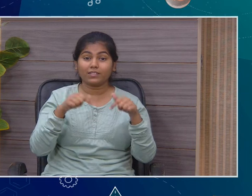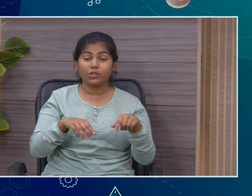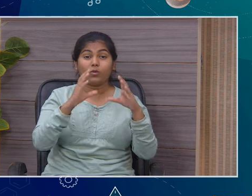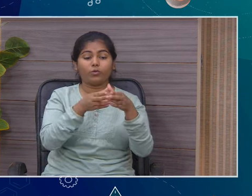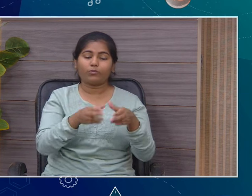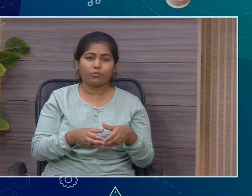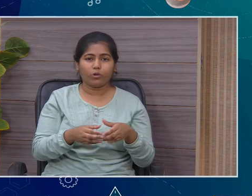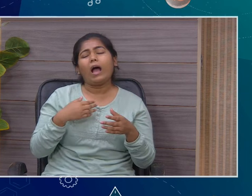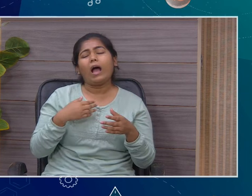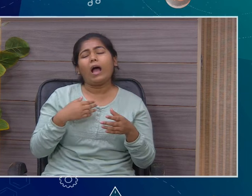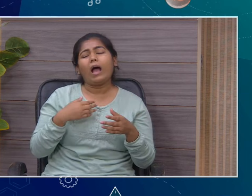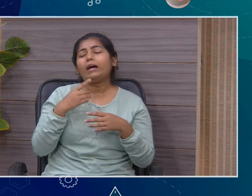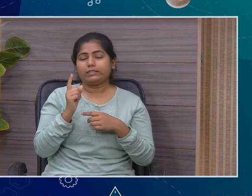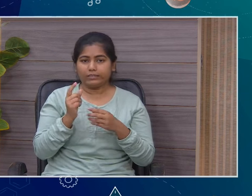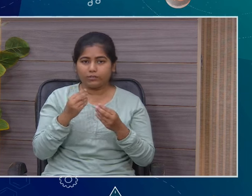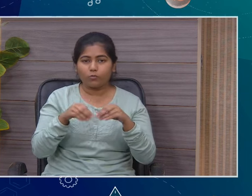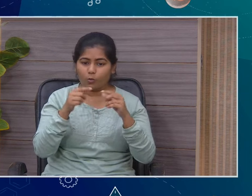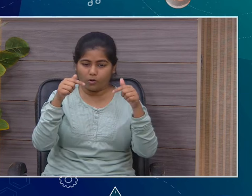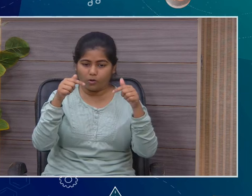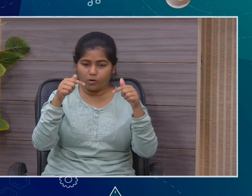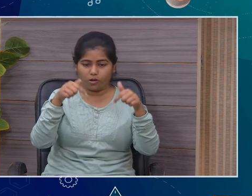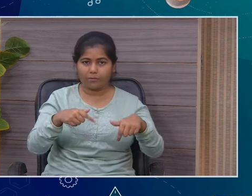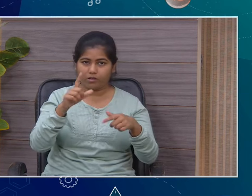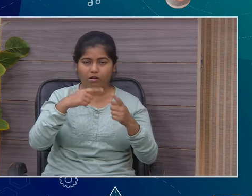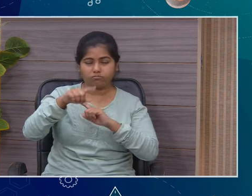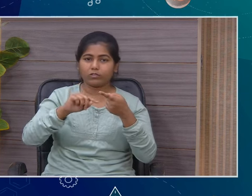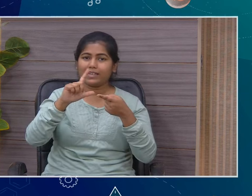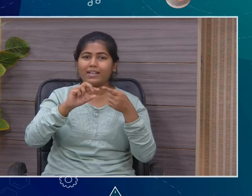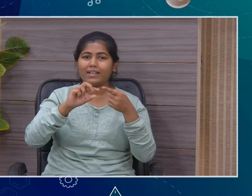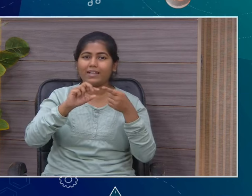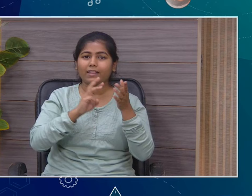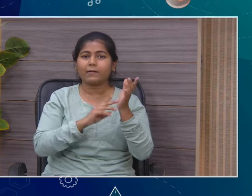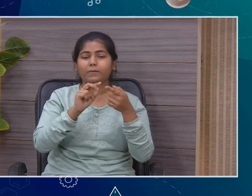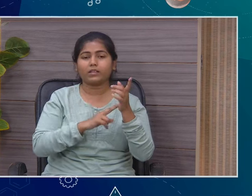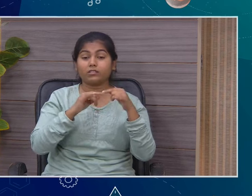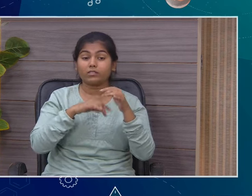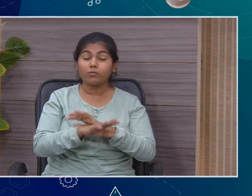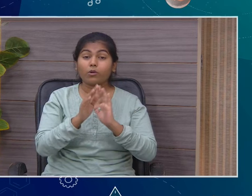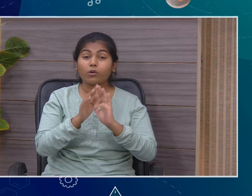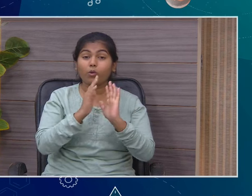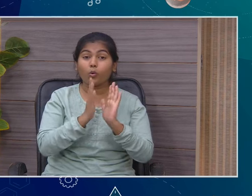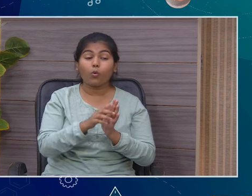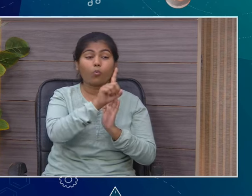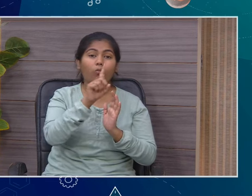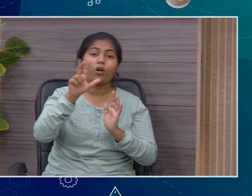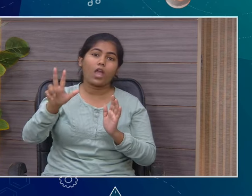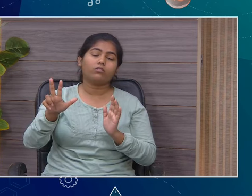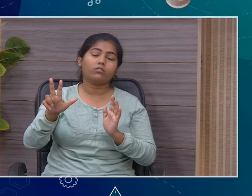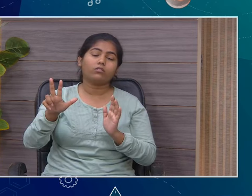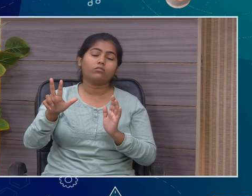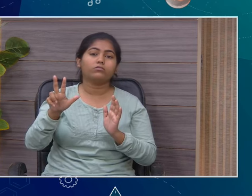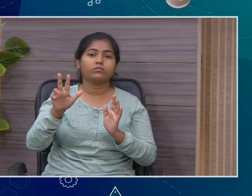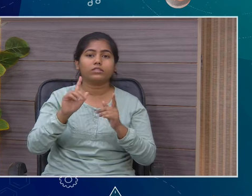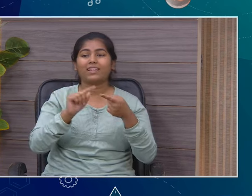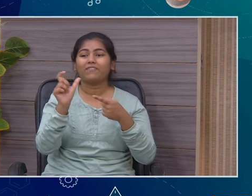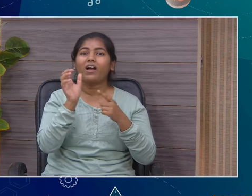क्लासिफिकेशन, अच्छा एक बात और करते हैं कि एट प्रेजेंट आपने तत्वों की बात की सर, तो 118 एलिमेंट्स आर नोन टिल डेट। अगर